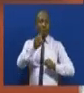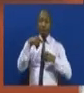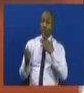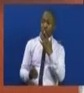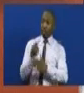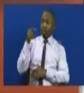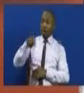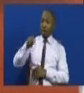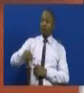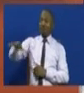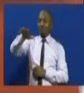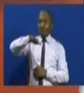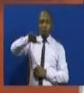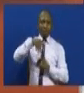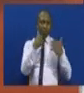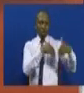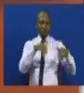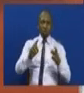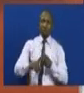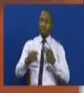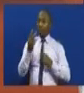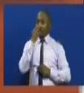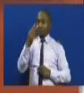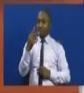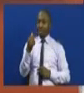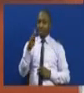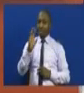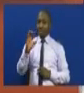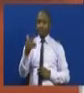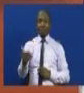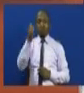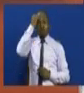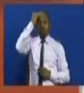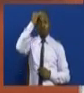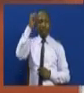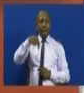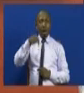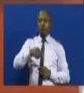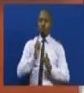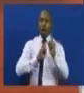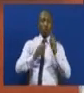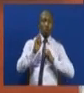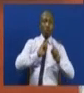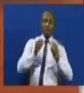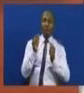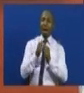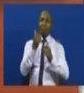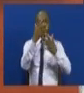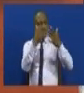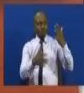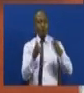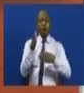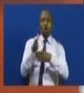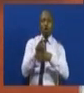hii leo viwanjani. Mtazamaji wa TBC Aridhio, ni kukumbushe tu kwamba leo tunazungumza mengi